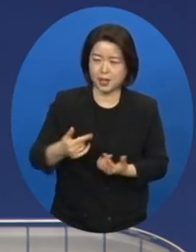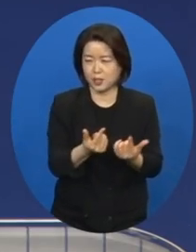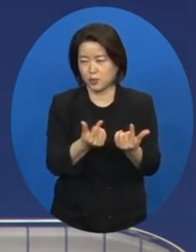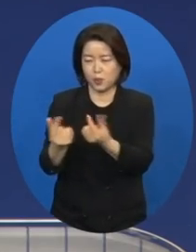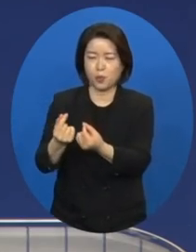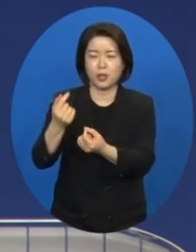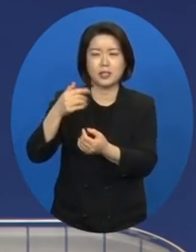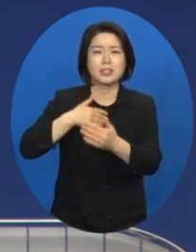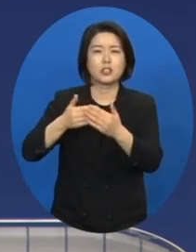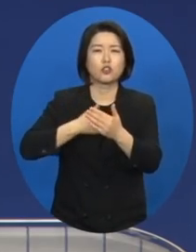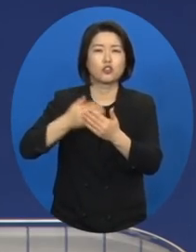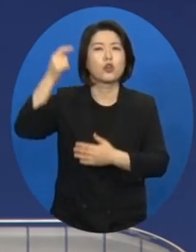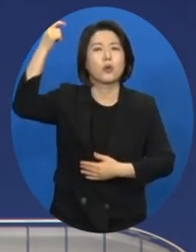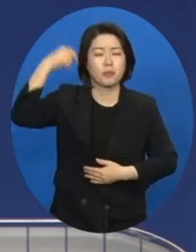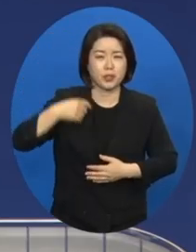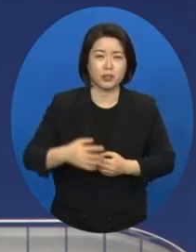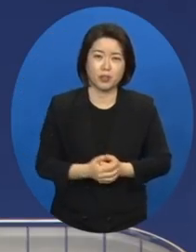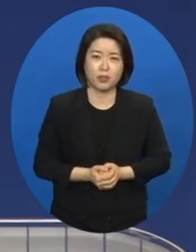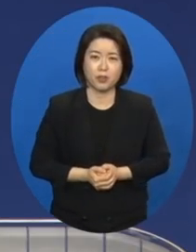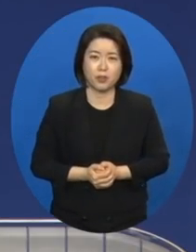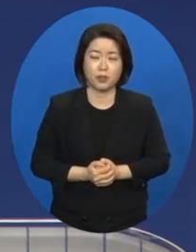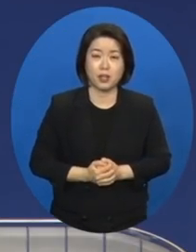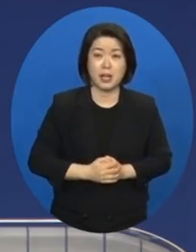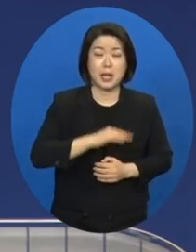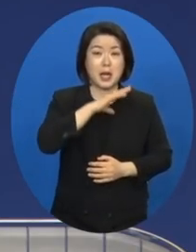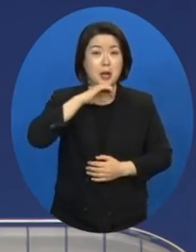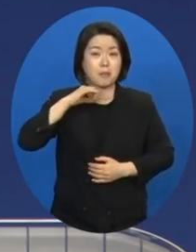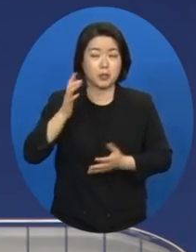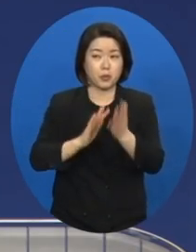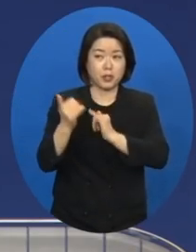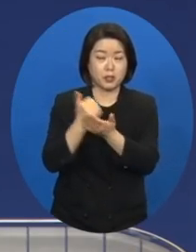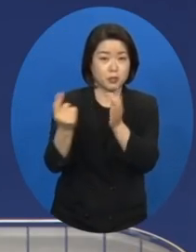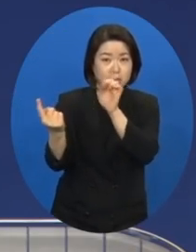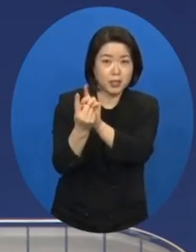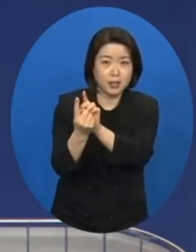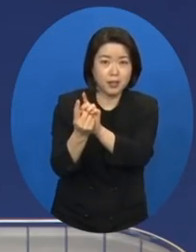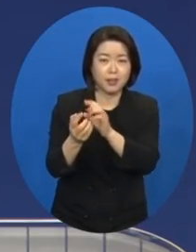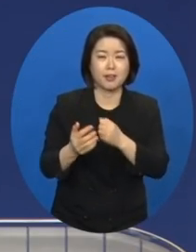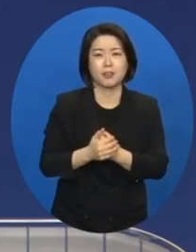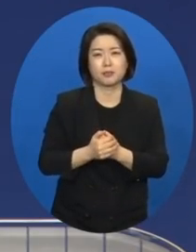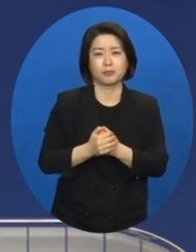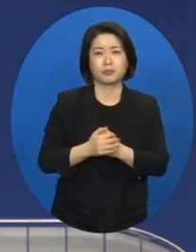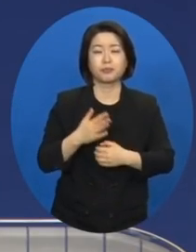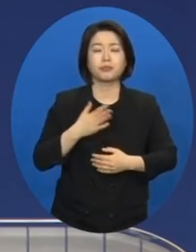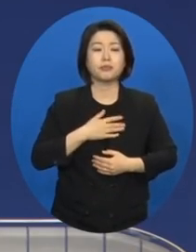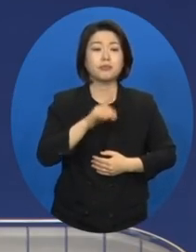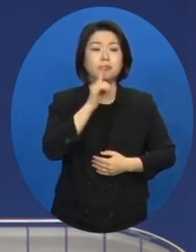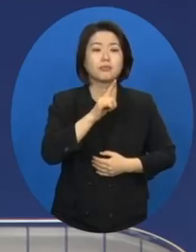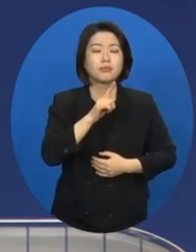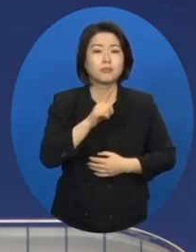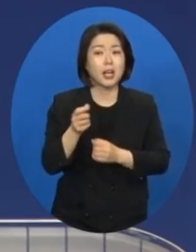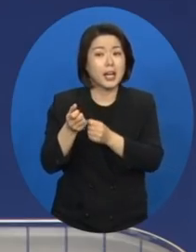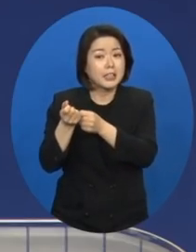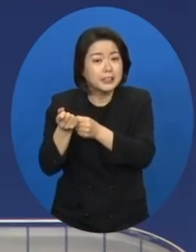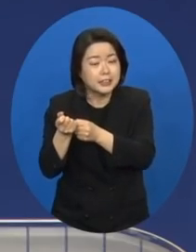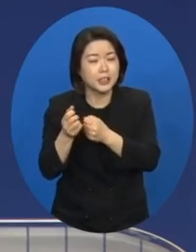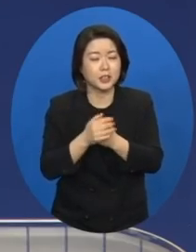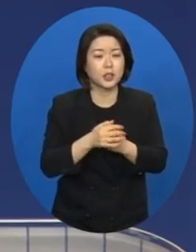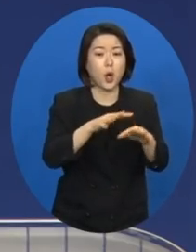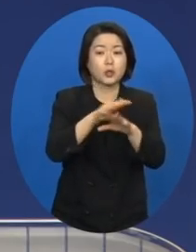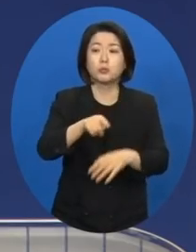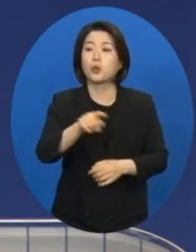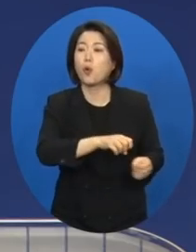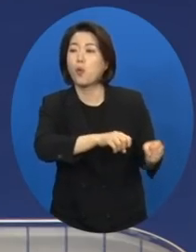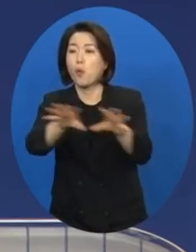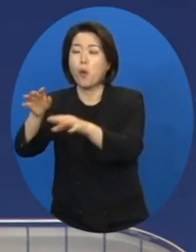느끼게 되어 있다는 거죠. 베드로가 예수님을 만났습니다. 예수님이 내 말씀을 의지해서 한번 그물을 우편에 던져봐.